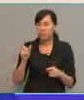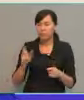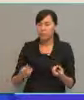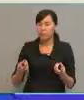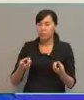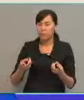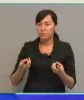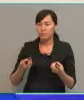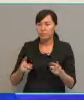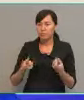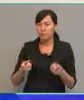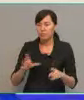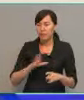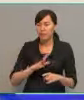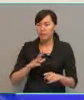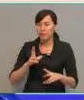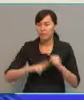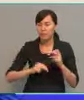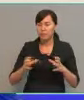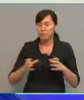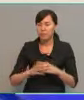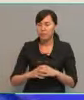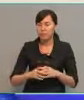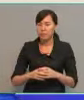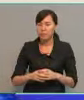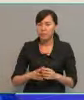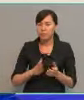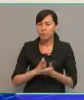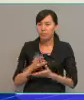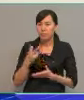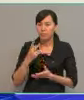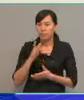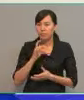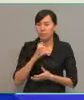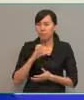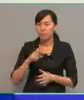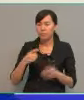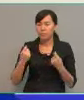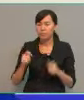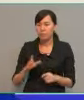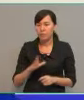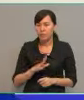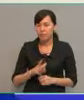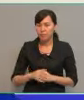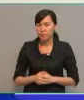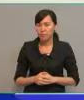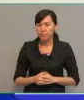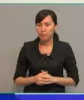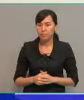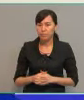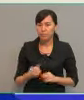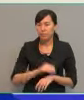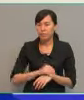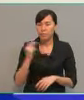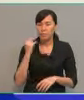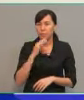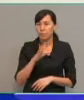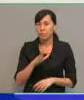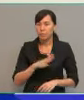ұстады. Строительный компанияның нелері кадровиктер 3000 теңгеден справка сатып отқан. Ондай фактілер өте көбейіп